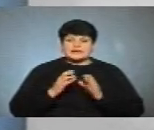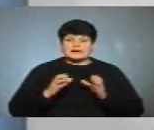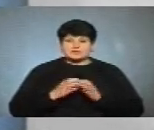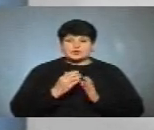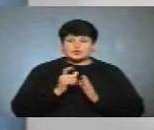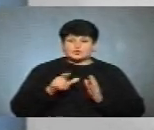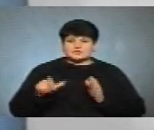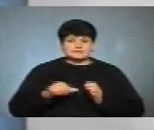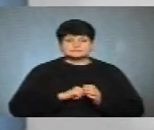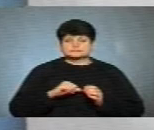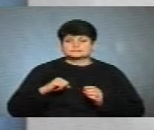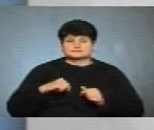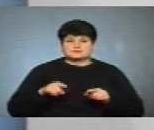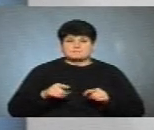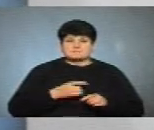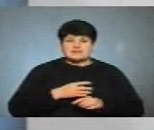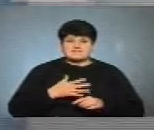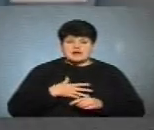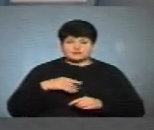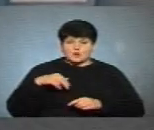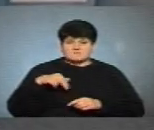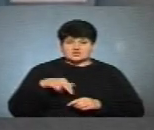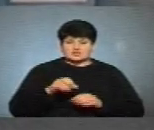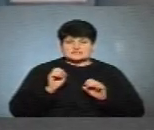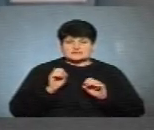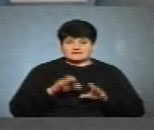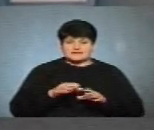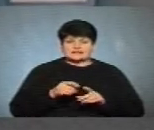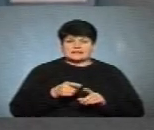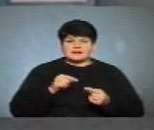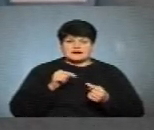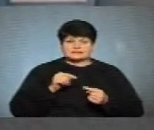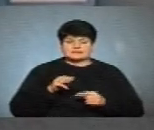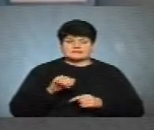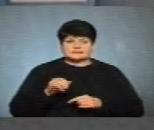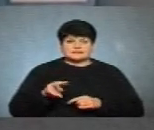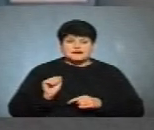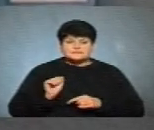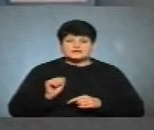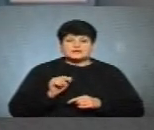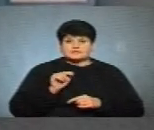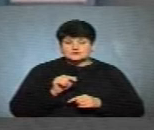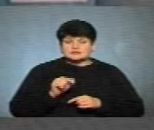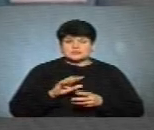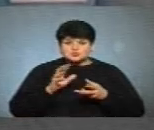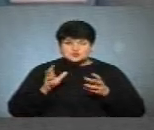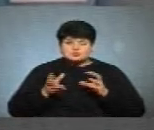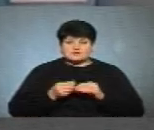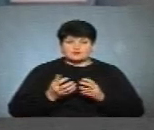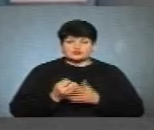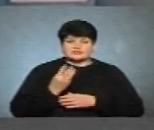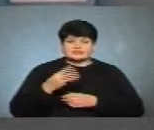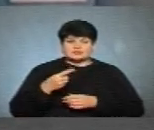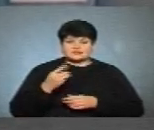які добровільно, приватно пішли здавати антитіла. І таким чином воно сумувалося і вийшло